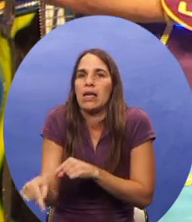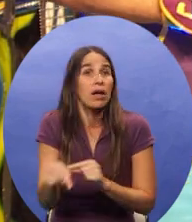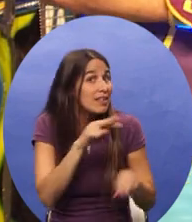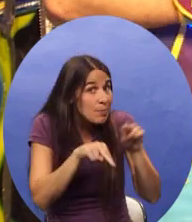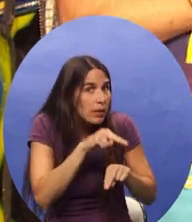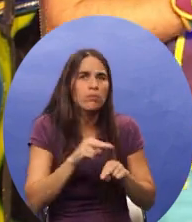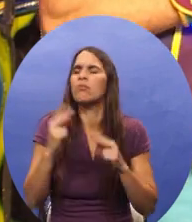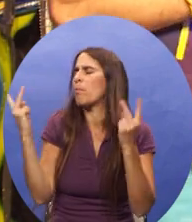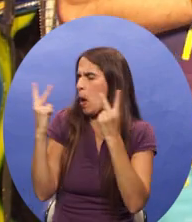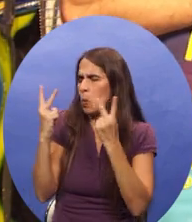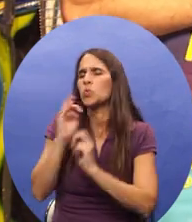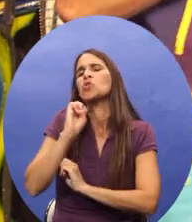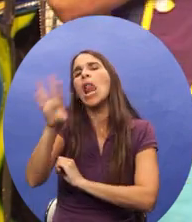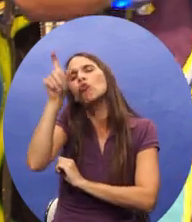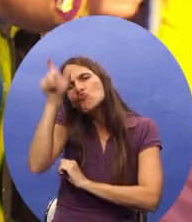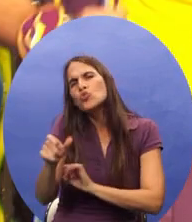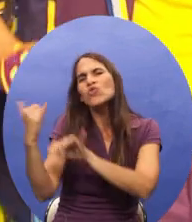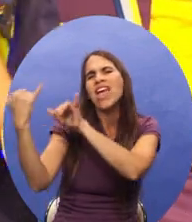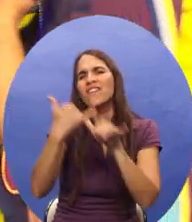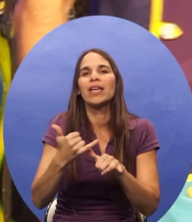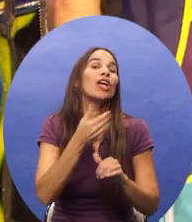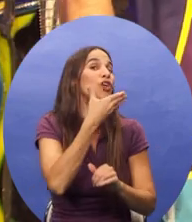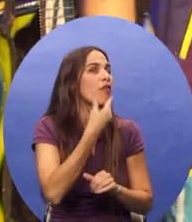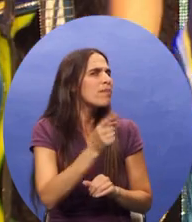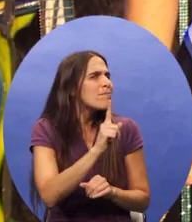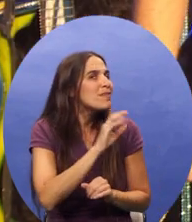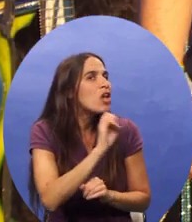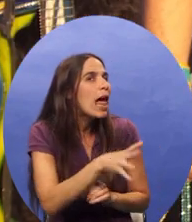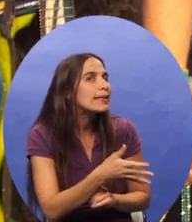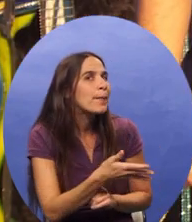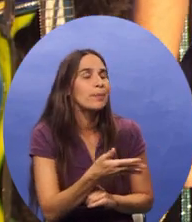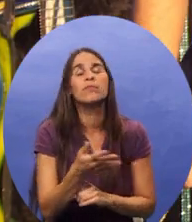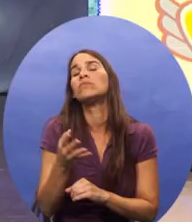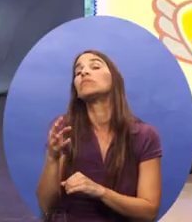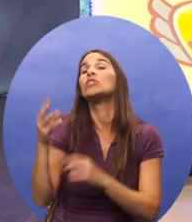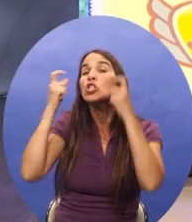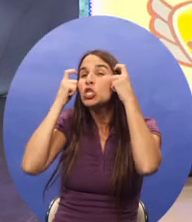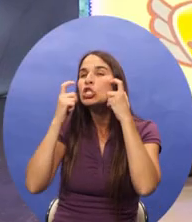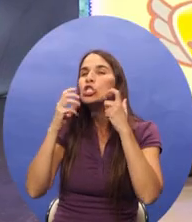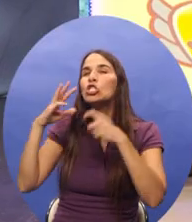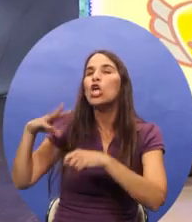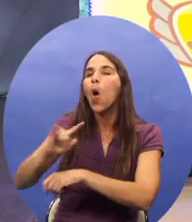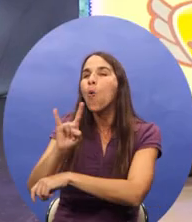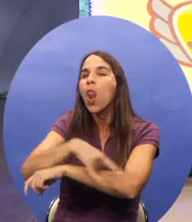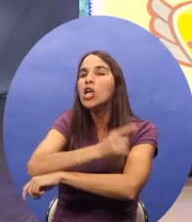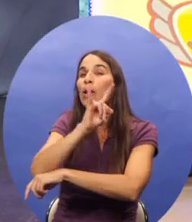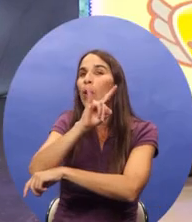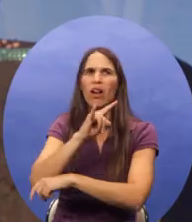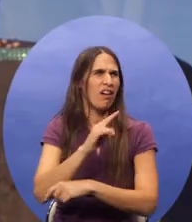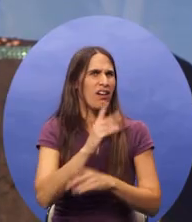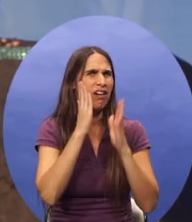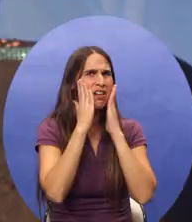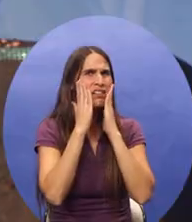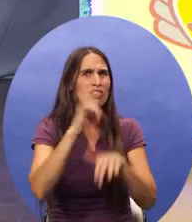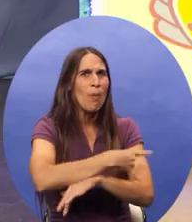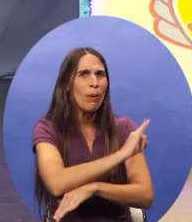ברור, שלחנו מישהו להביא אותו. יופי, את מי שלחתם? את שאול השבלול. אוי ואבוי, הוא שבלול.